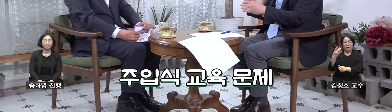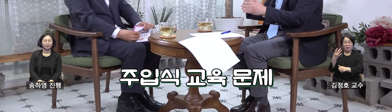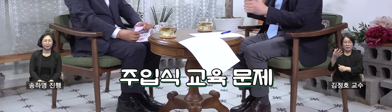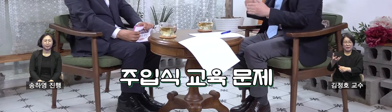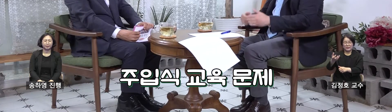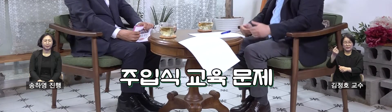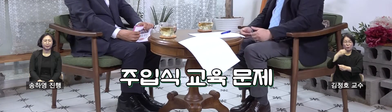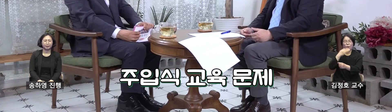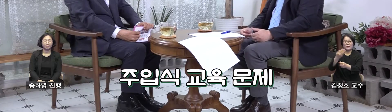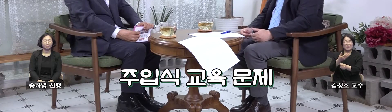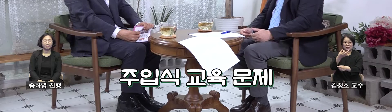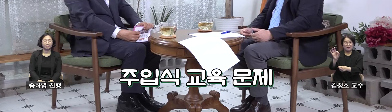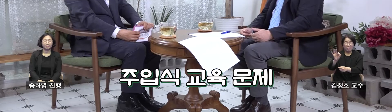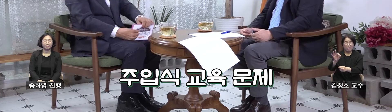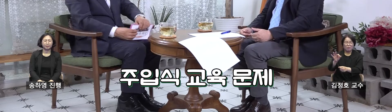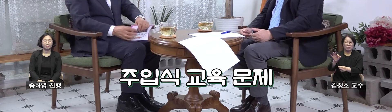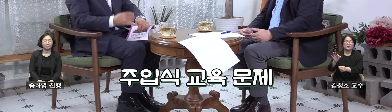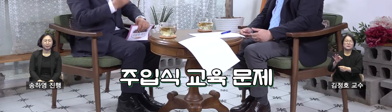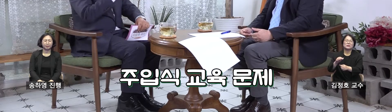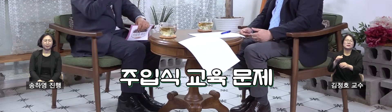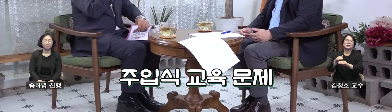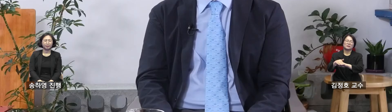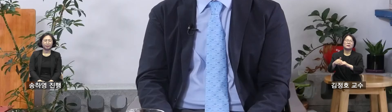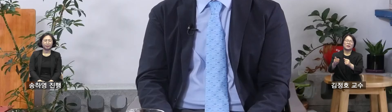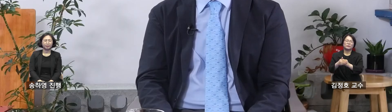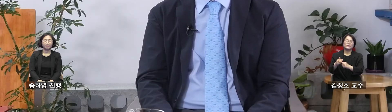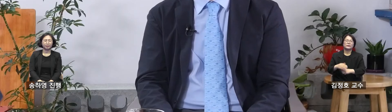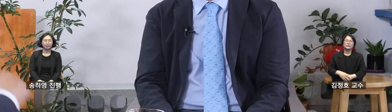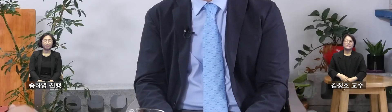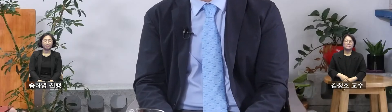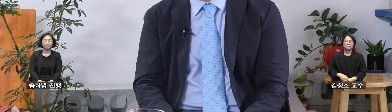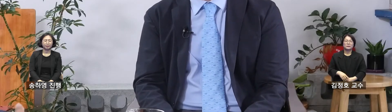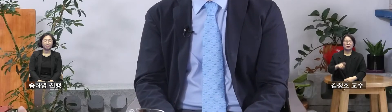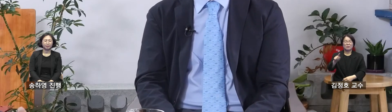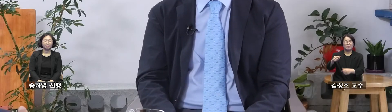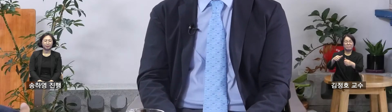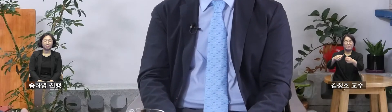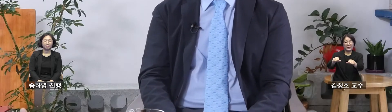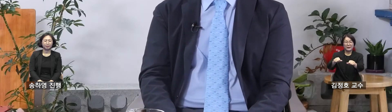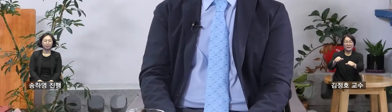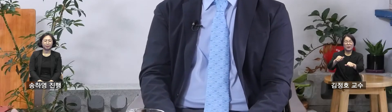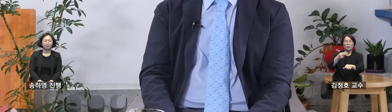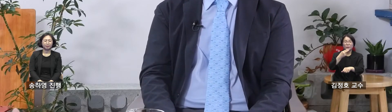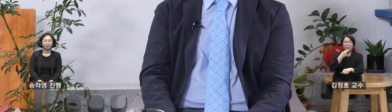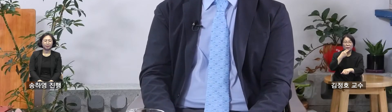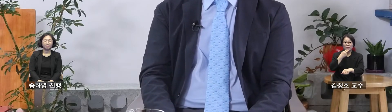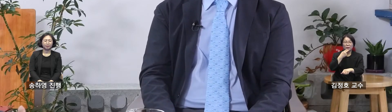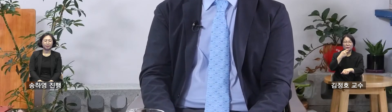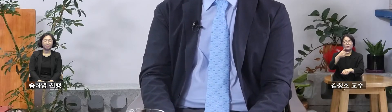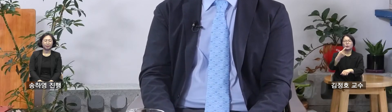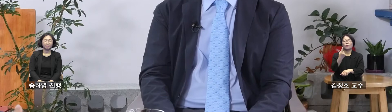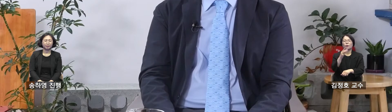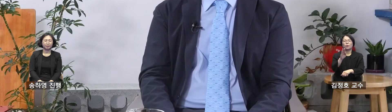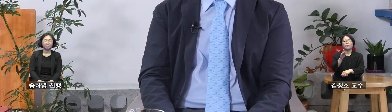인정하고 거기서부터 출발하지 않느냐. 그렇습니다. 그게 깨지지 않는 한에 있어서는 노벨상이 당분간 나오기